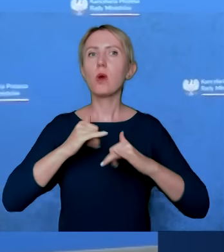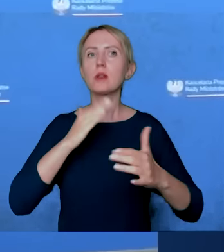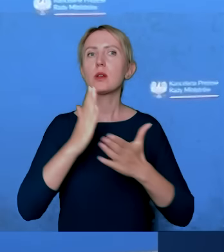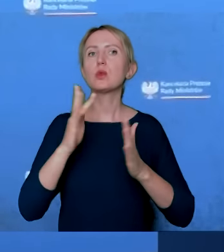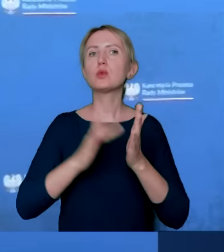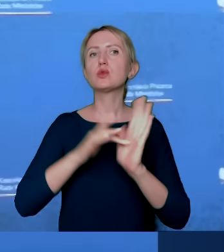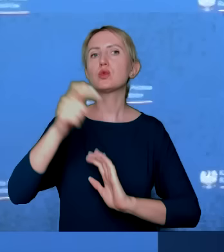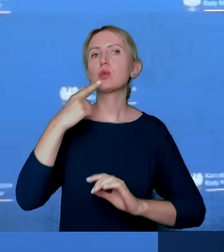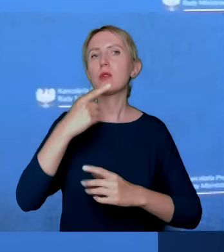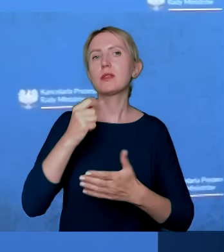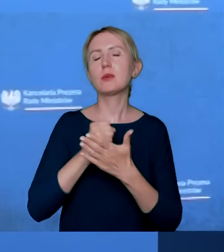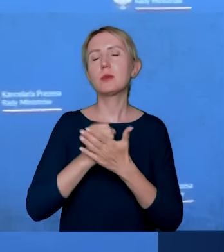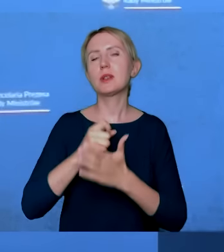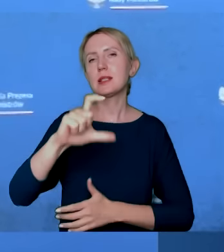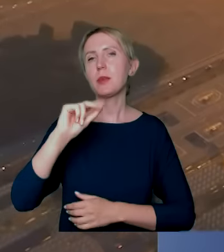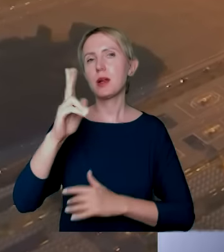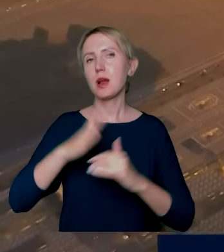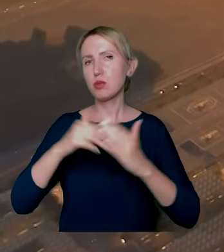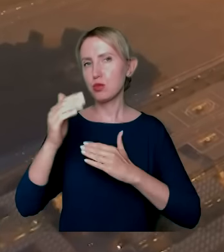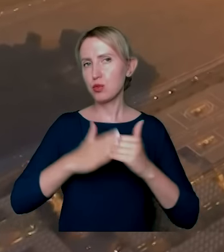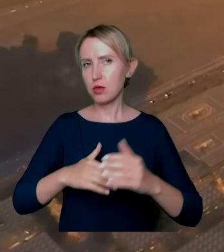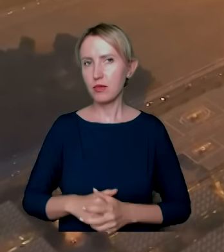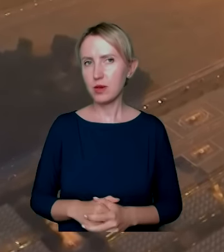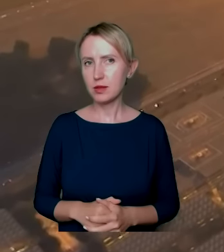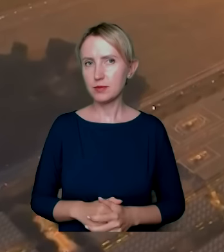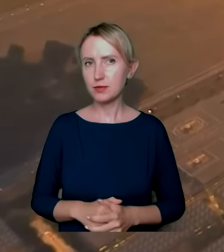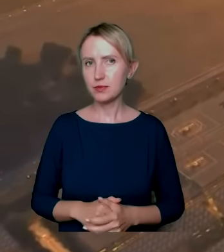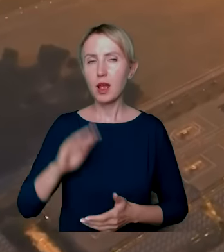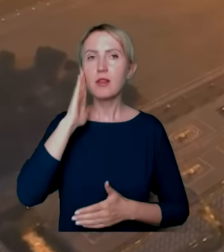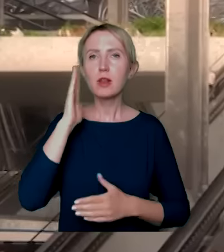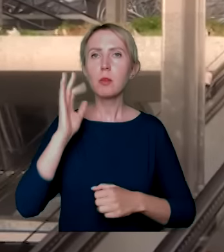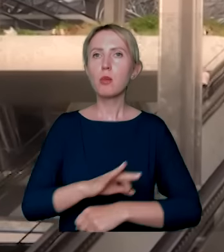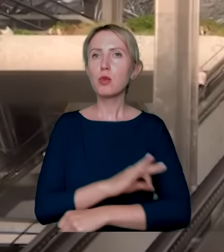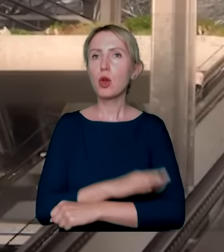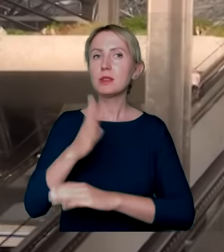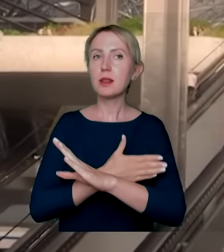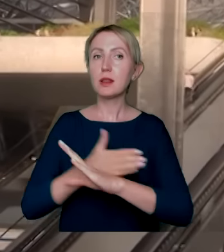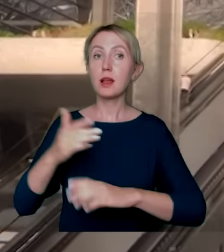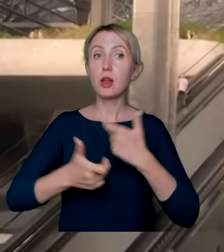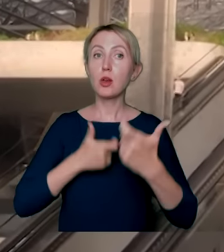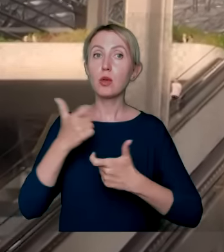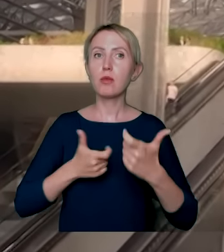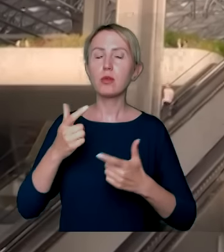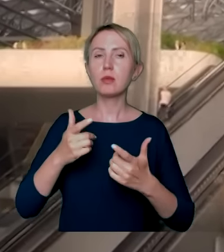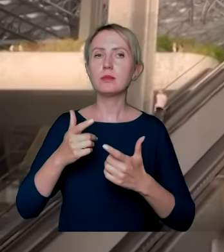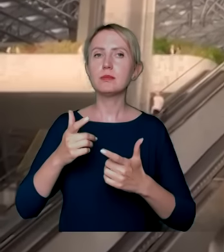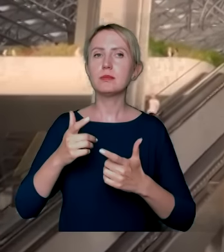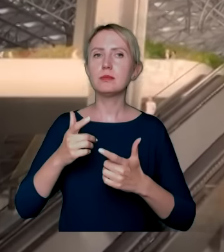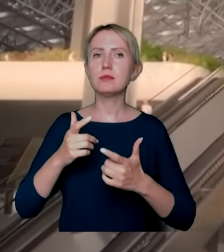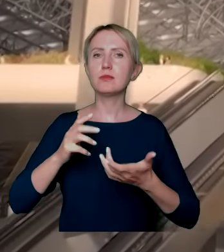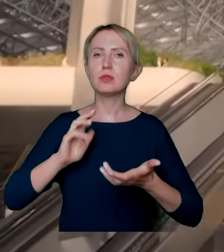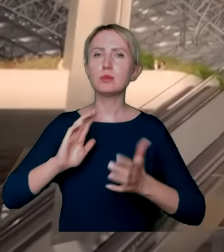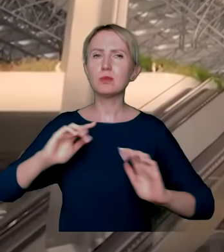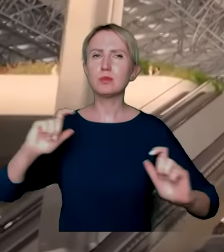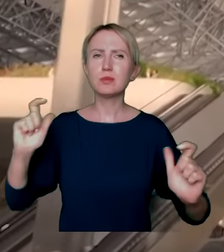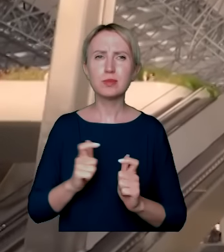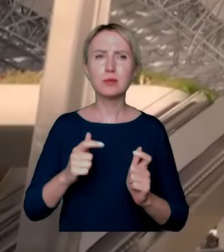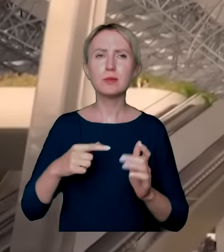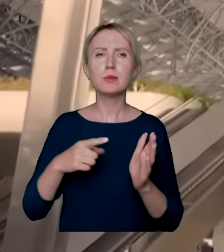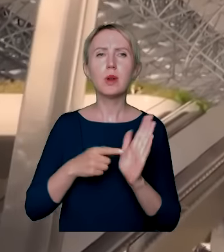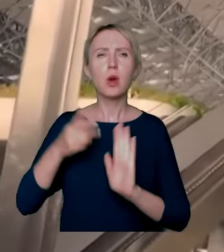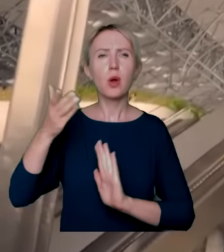sprawie budowy Centralnego Portu Komunikacyjnego. Wiadomo, że projekt będzie kontynuowany w okrojonej formie. Zmniejszony został komponent kolejowy, a